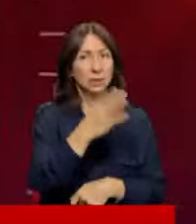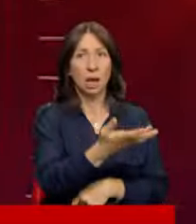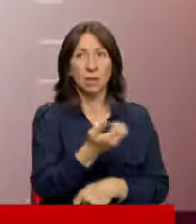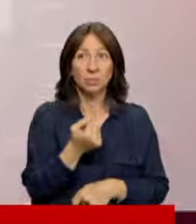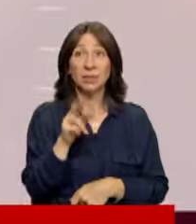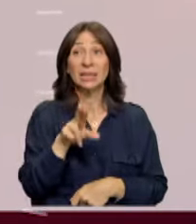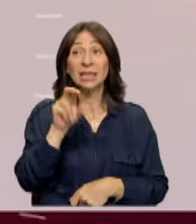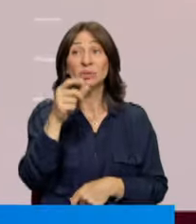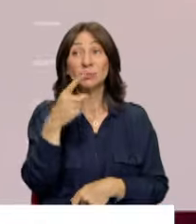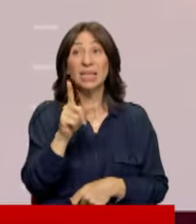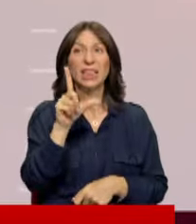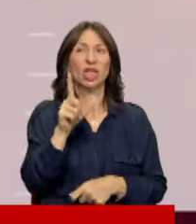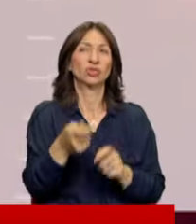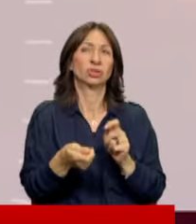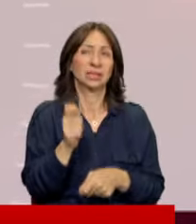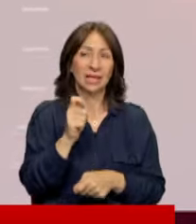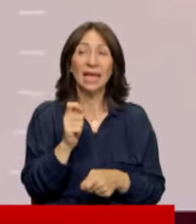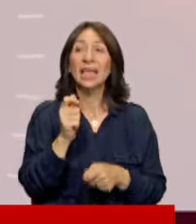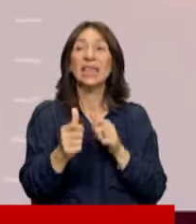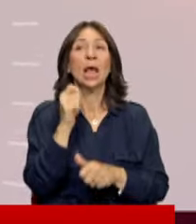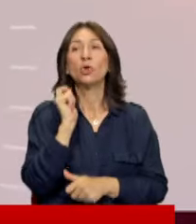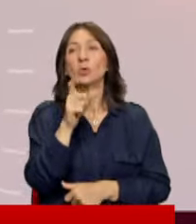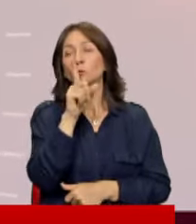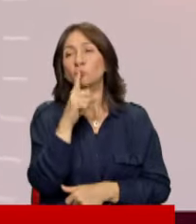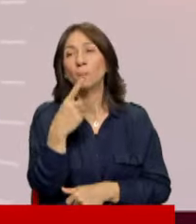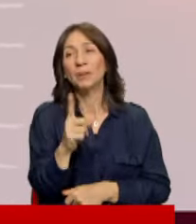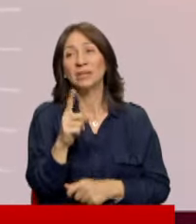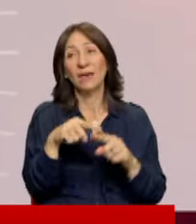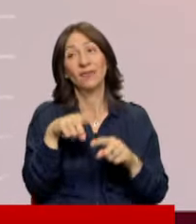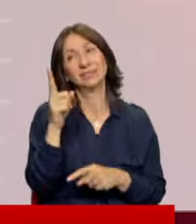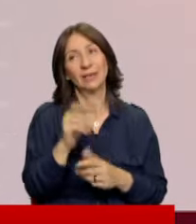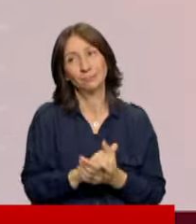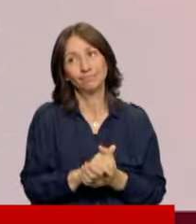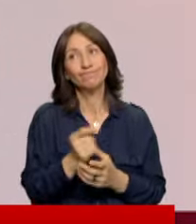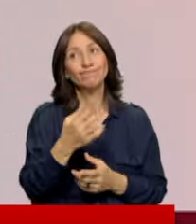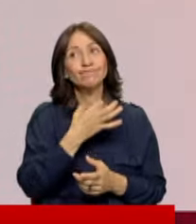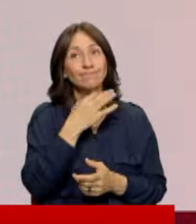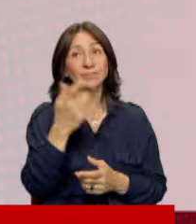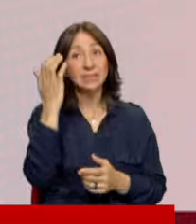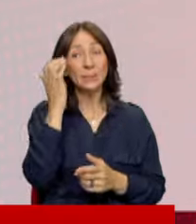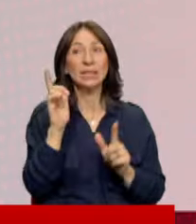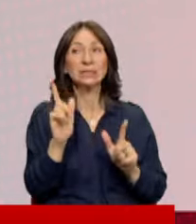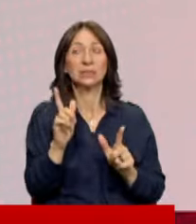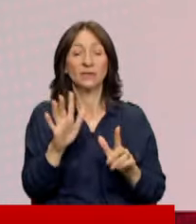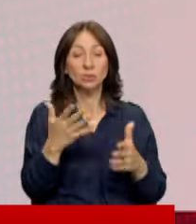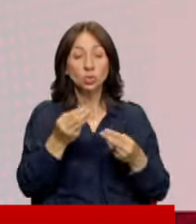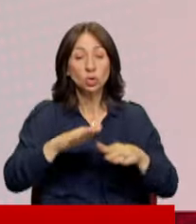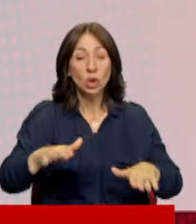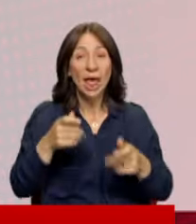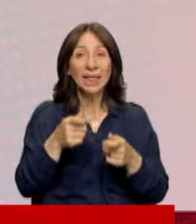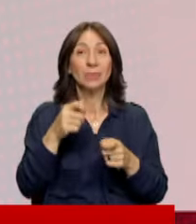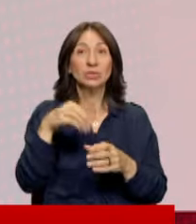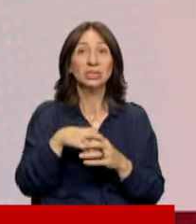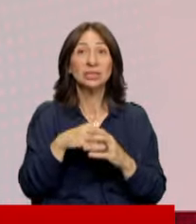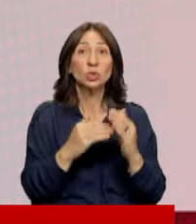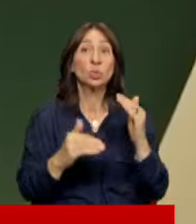aldım. 70 bin liralık ihtiyaç kredisinin geri ödemesi 100 bin liranın üstünde. Dar gelirli temel ihtiyaçları ya da çocuğunun eğitimi